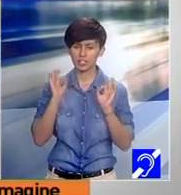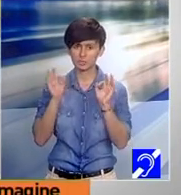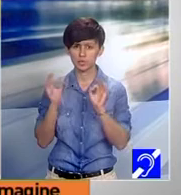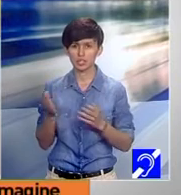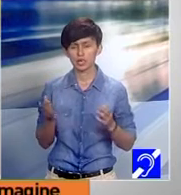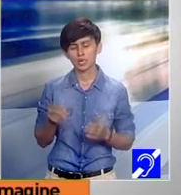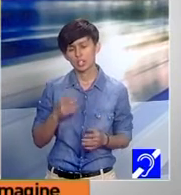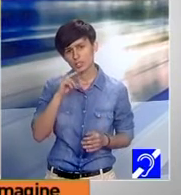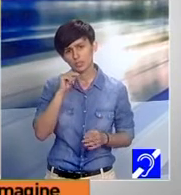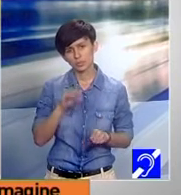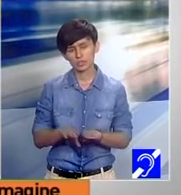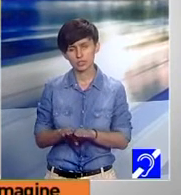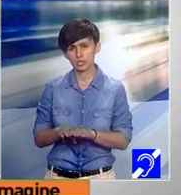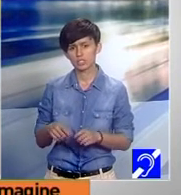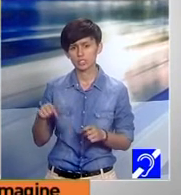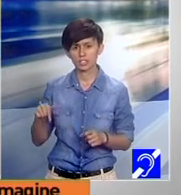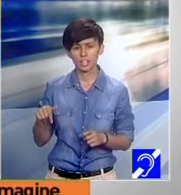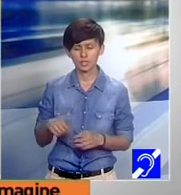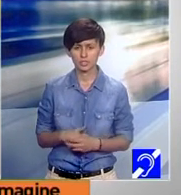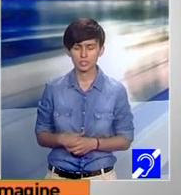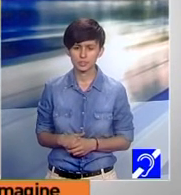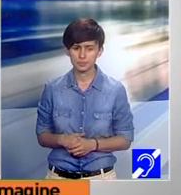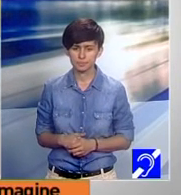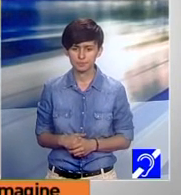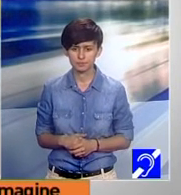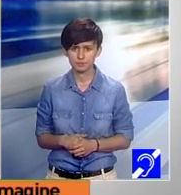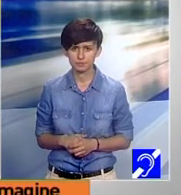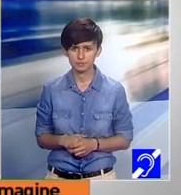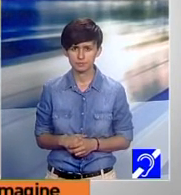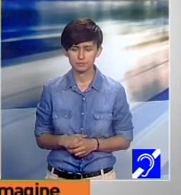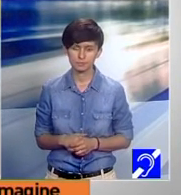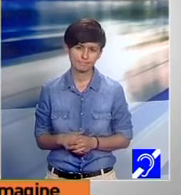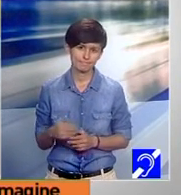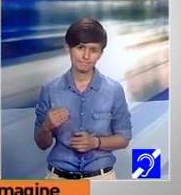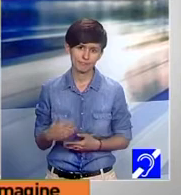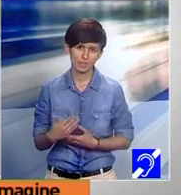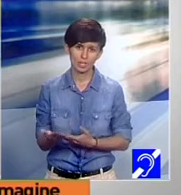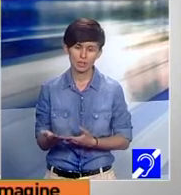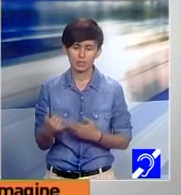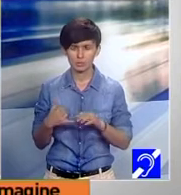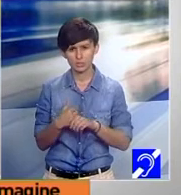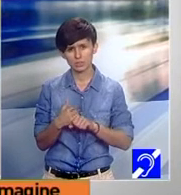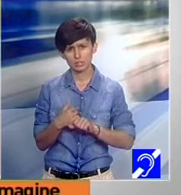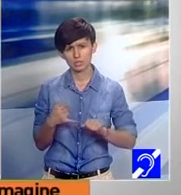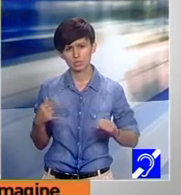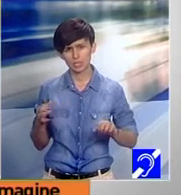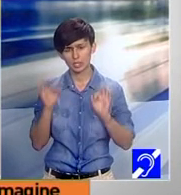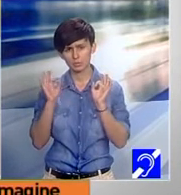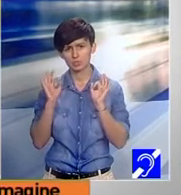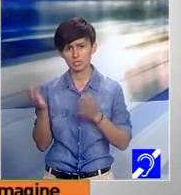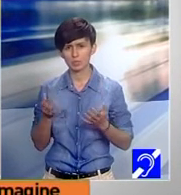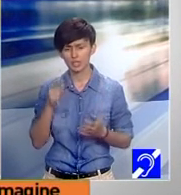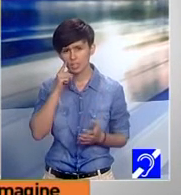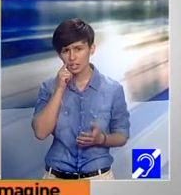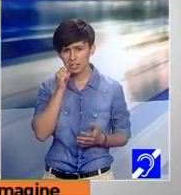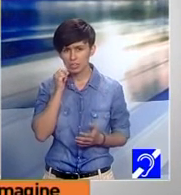din platou. Da, o alimentație specială este un lăptic pe care un om normal, dacă l-ar gusta,